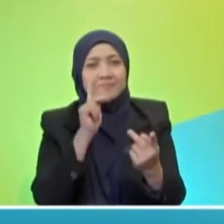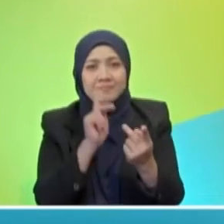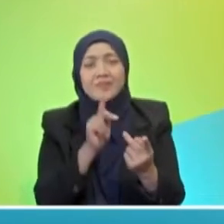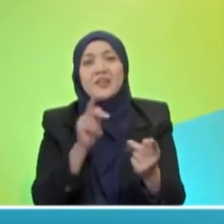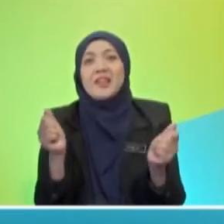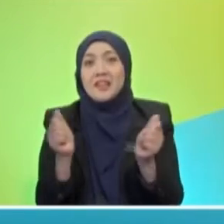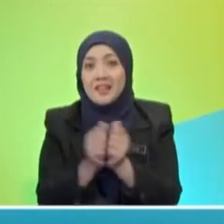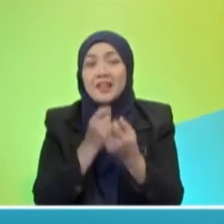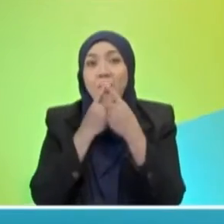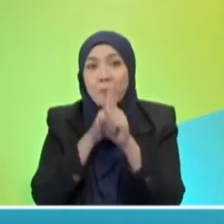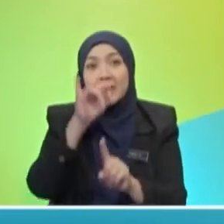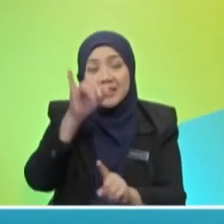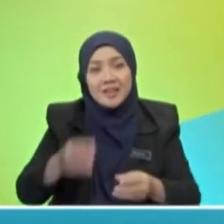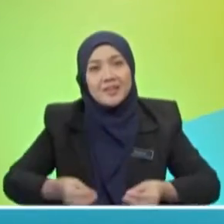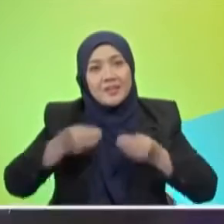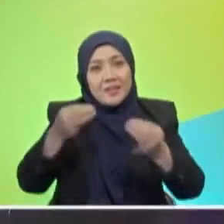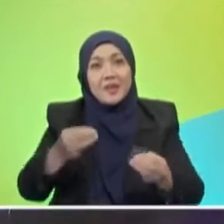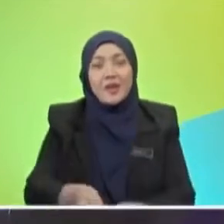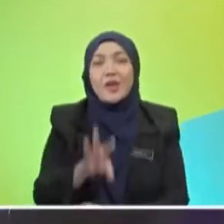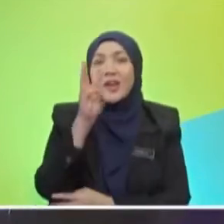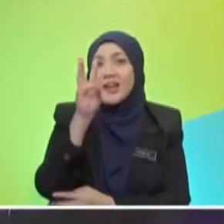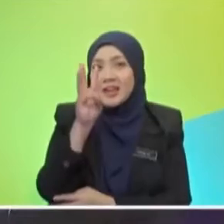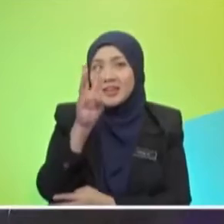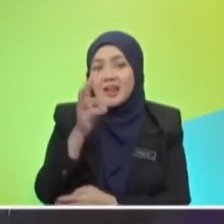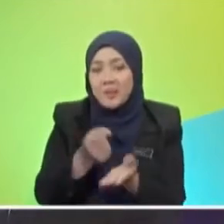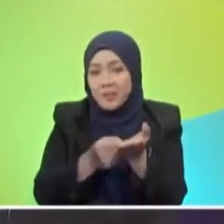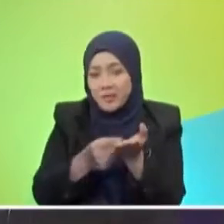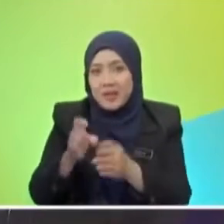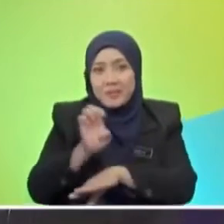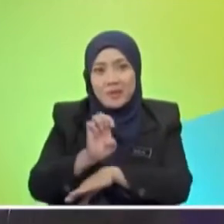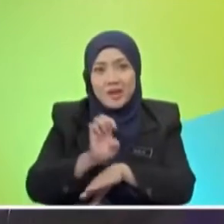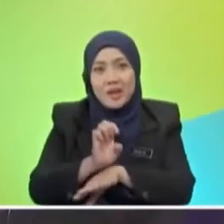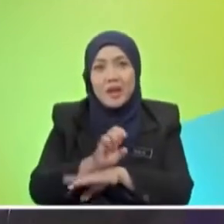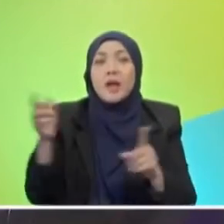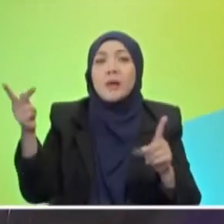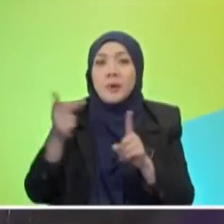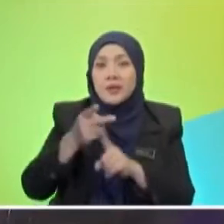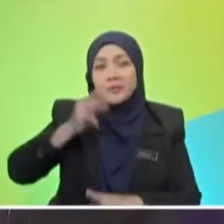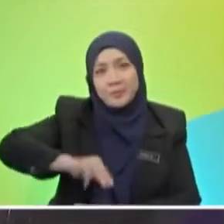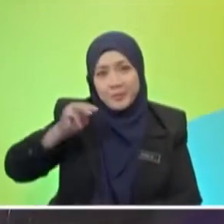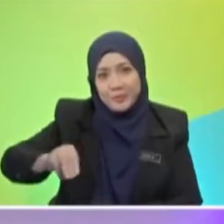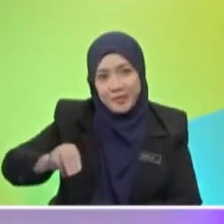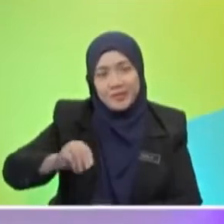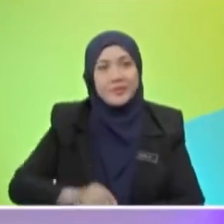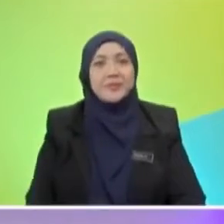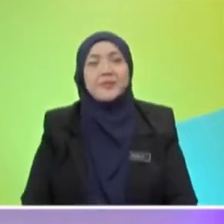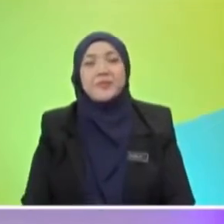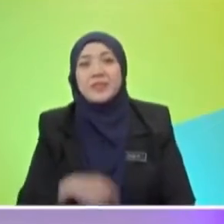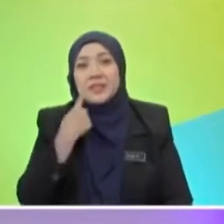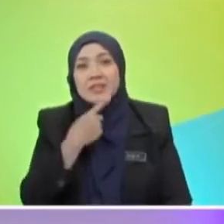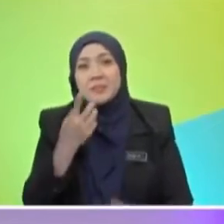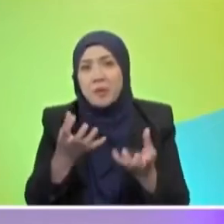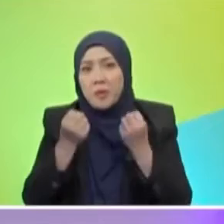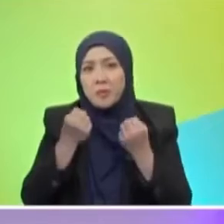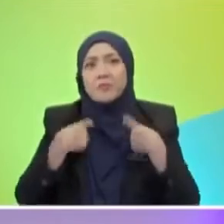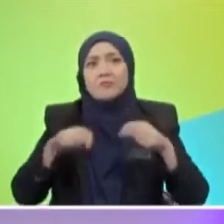beri 6 guli emas kepada Ainur. Baik, kawan-kawan. Dapatkan guli emas. Siapa nak cuba? Siapa nak